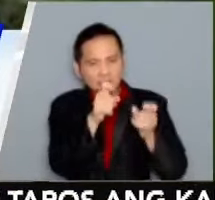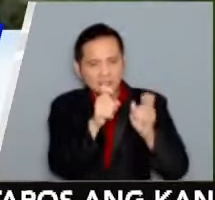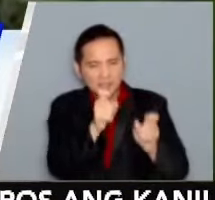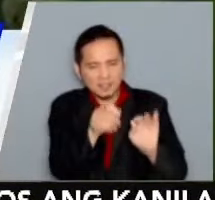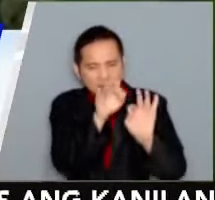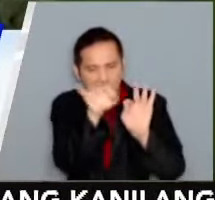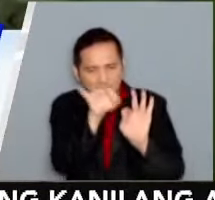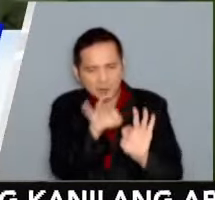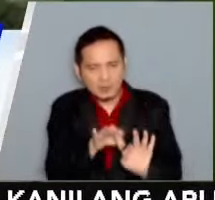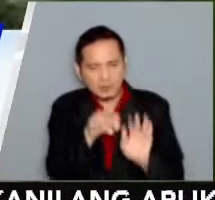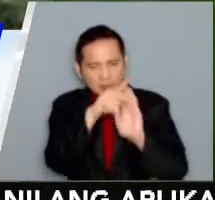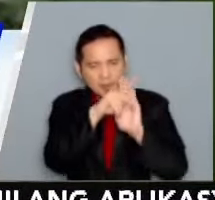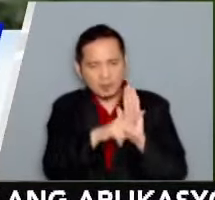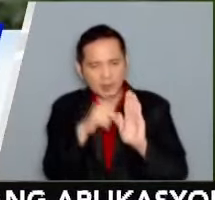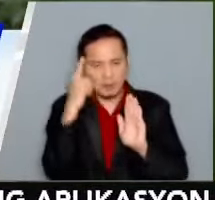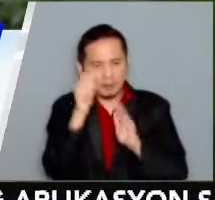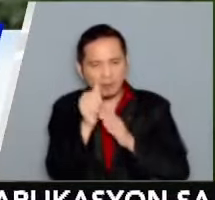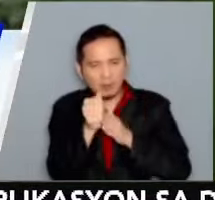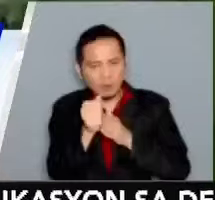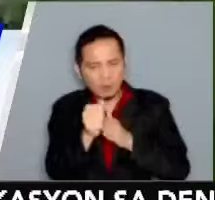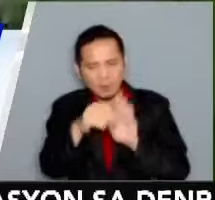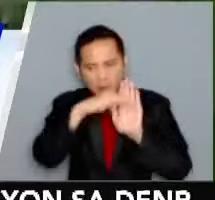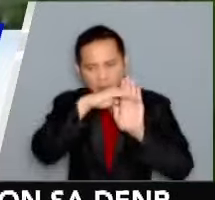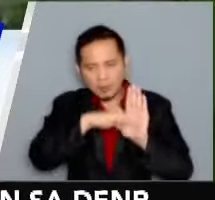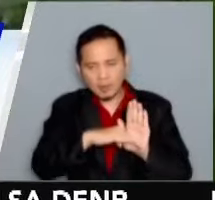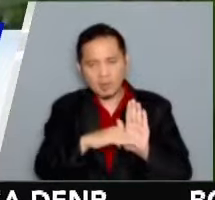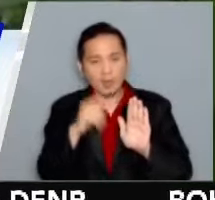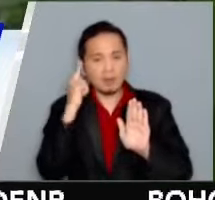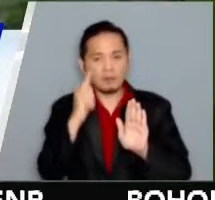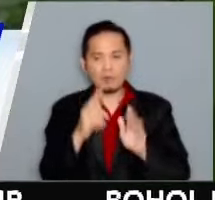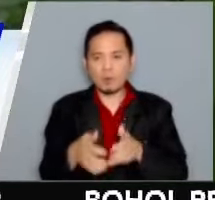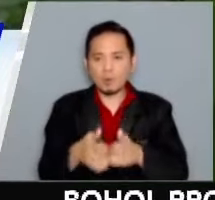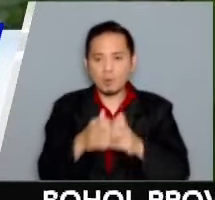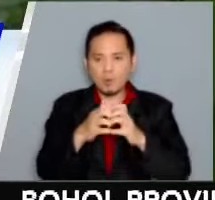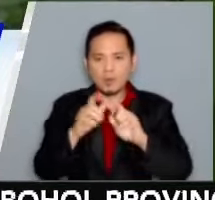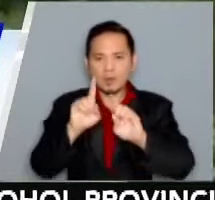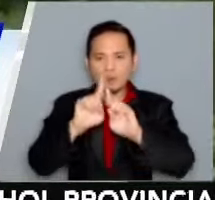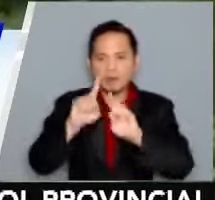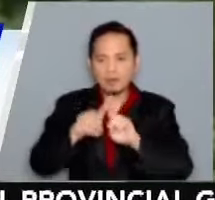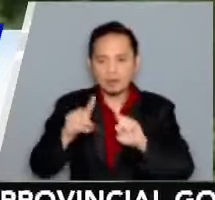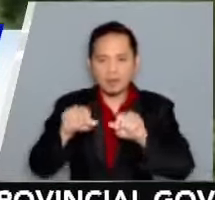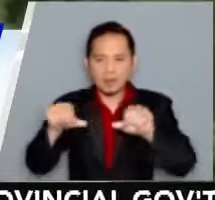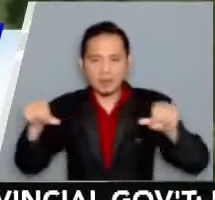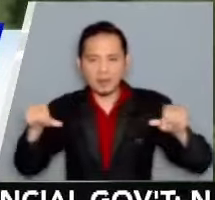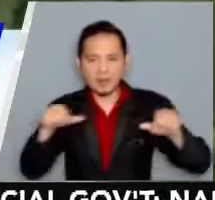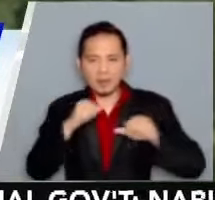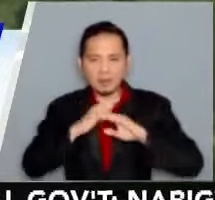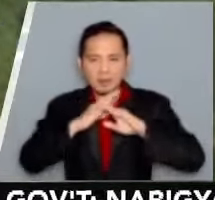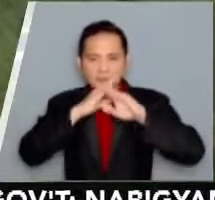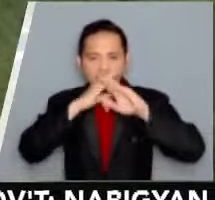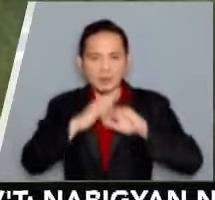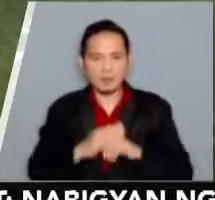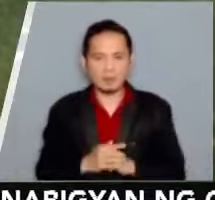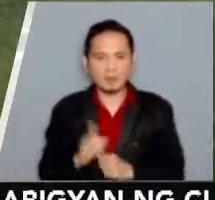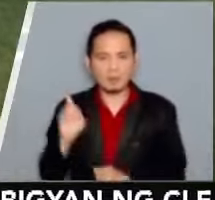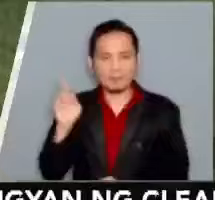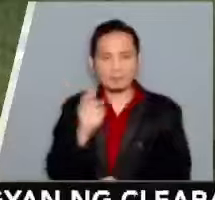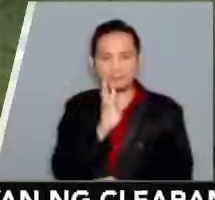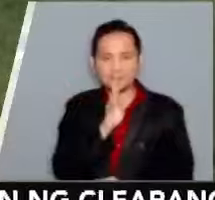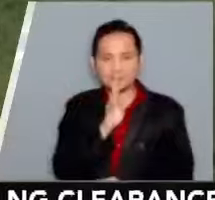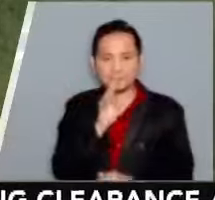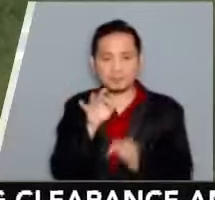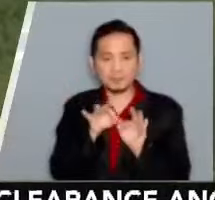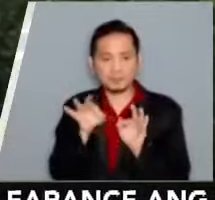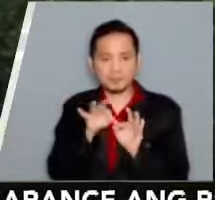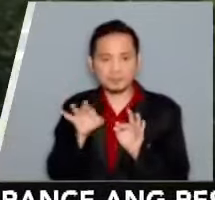pagtatayo ng mga istruktura sa multi zones sa protected area pero wala kaming narinig